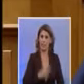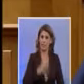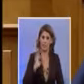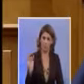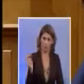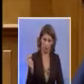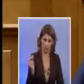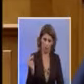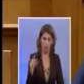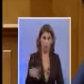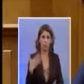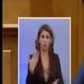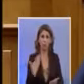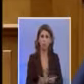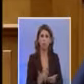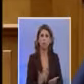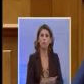που στην πράξη αποδείχτηκε